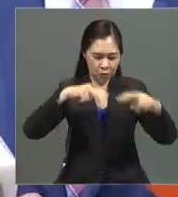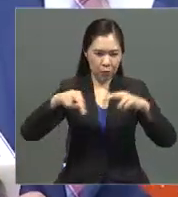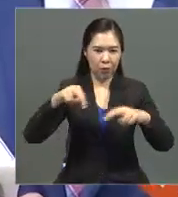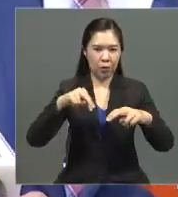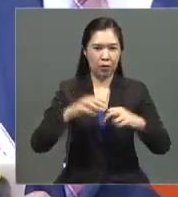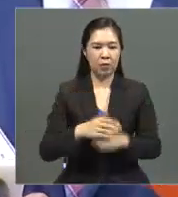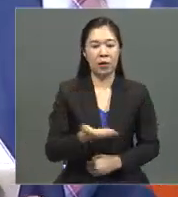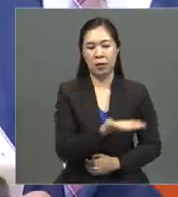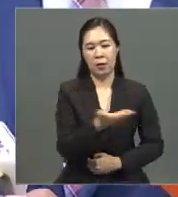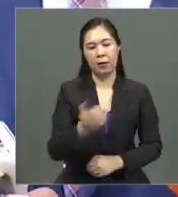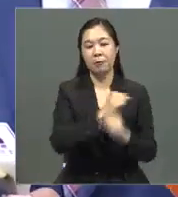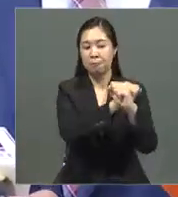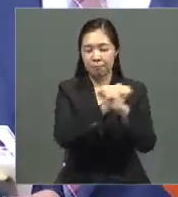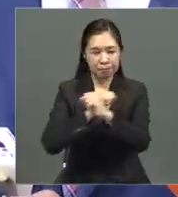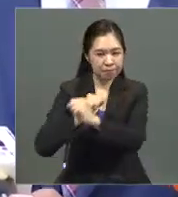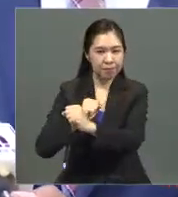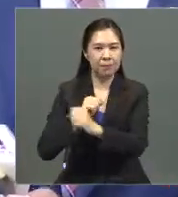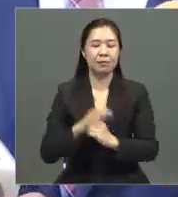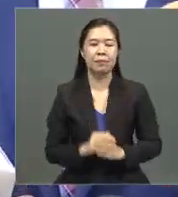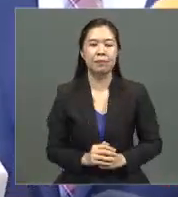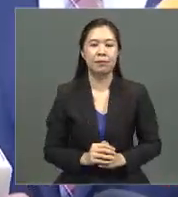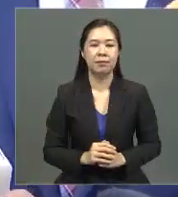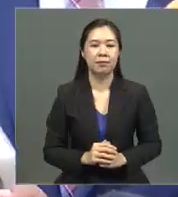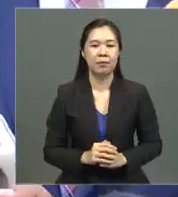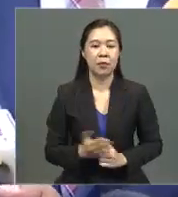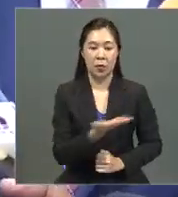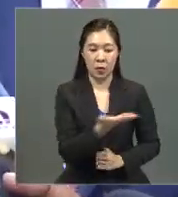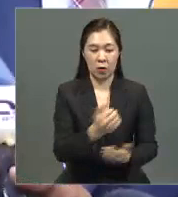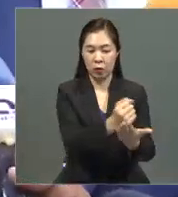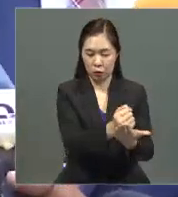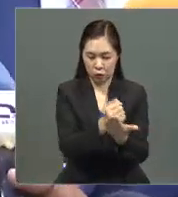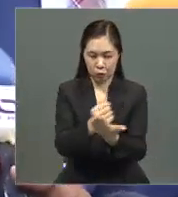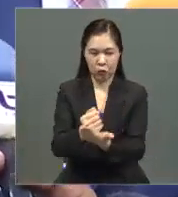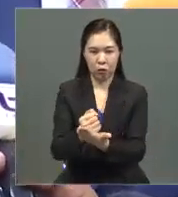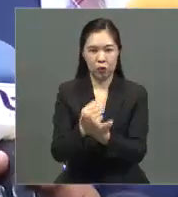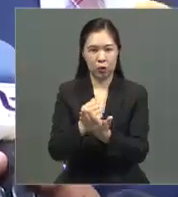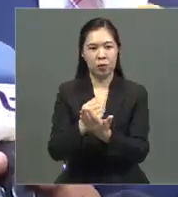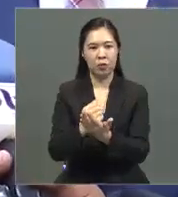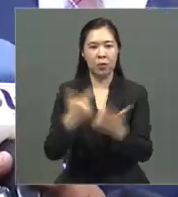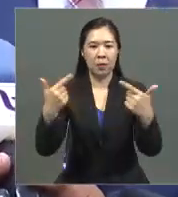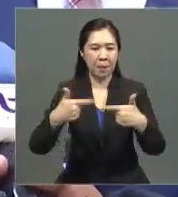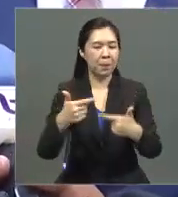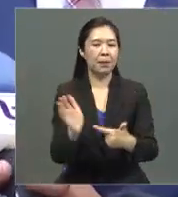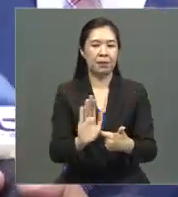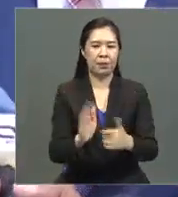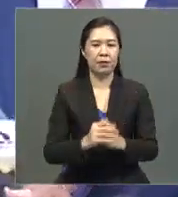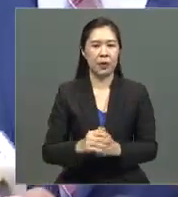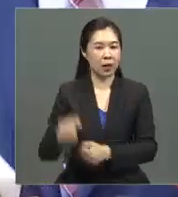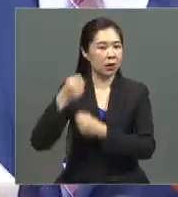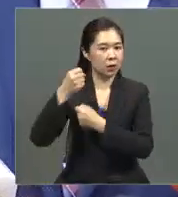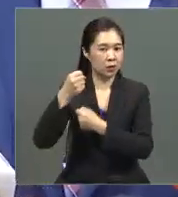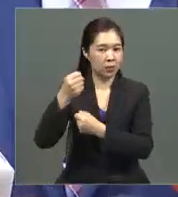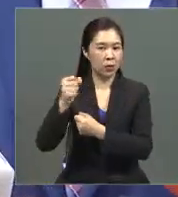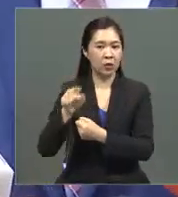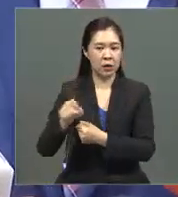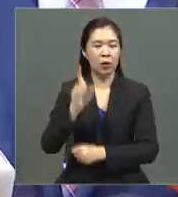กคนให้ปลอดภัยที่หน้าที่รัฐบาลนะเข้าใจไหมแต่ทุกคนต้องช่วยกันสิครับเราอย่าให้มันเกิดขึ้นนะการชุมนุมนี้ต้องเป็นการชุมนุม